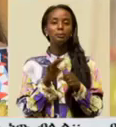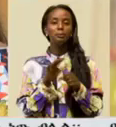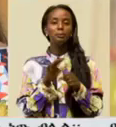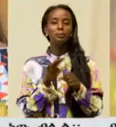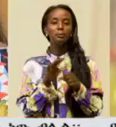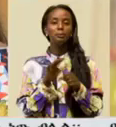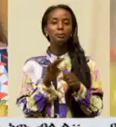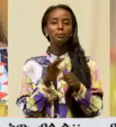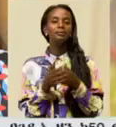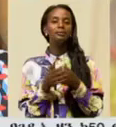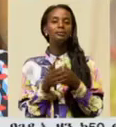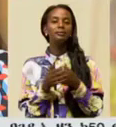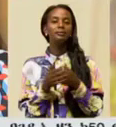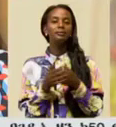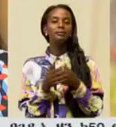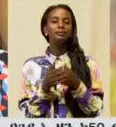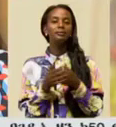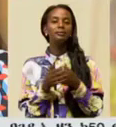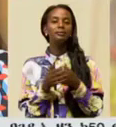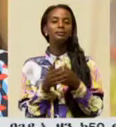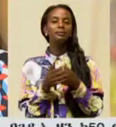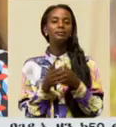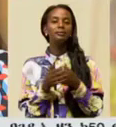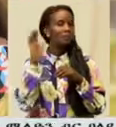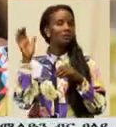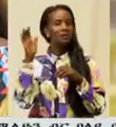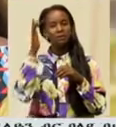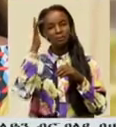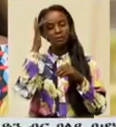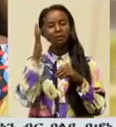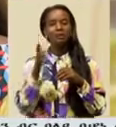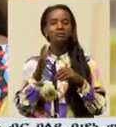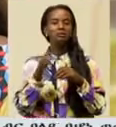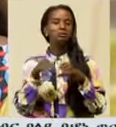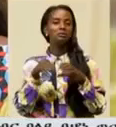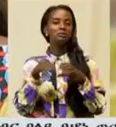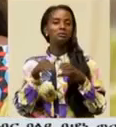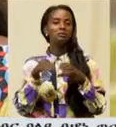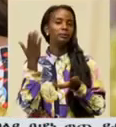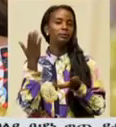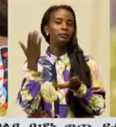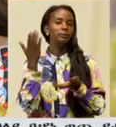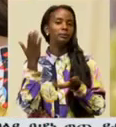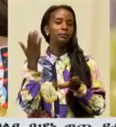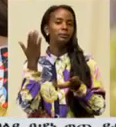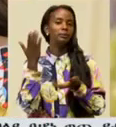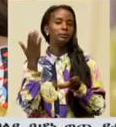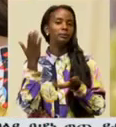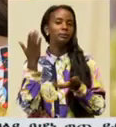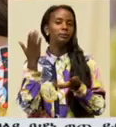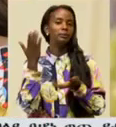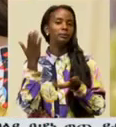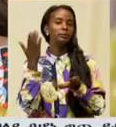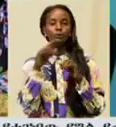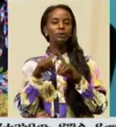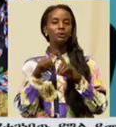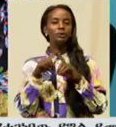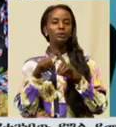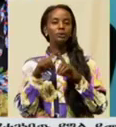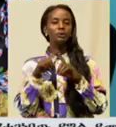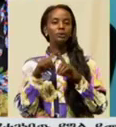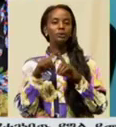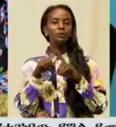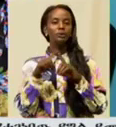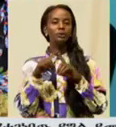ትገባለ? ያው የሚያወራውን ሰው የሰምተ ዝም ብለ ተጨፍለቀ ተወጣ ነበር። ና ብዙም ደስተኛ አይደለንም ወደ ስብሰባው ስንገባ።